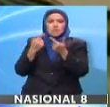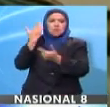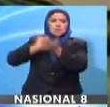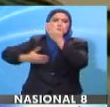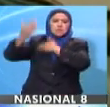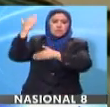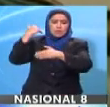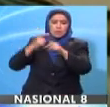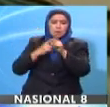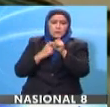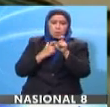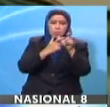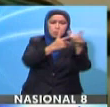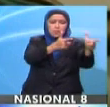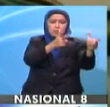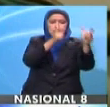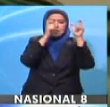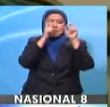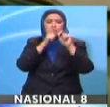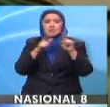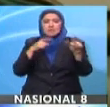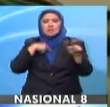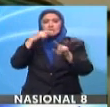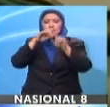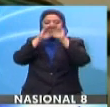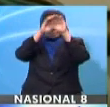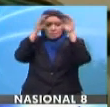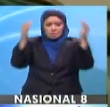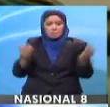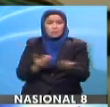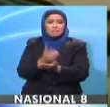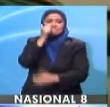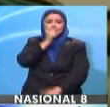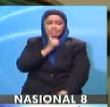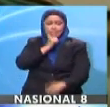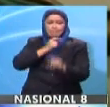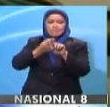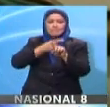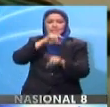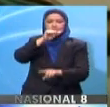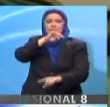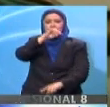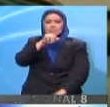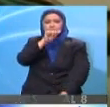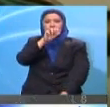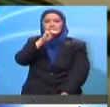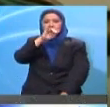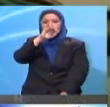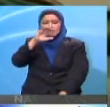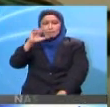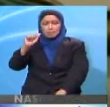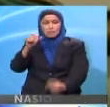pantas dunia wanita pun daripada sana juga jadi itu terutama dalam bidang